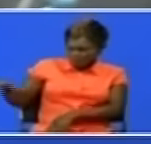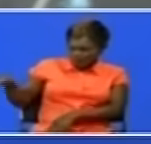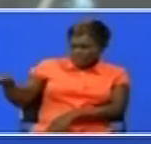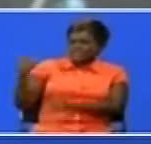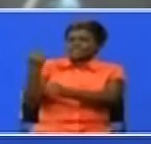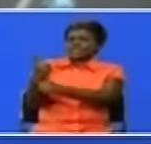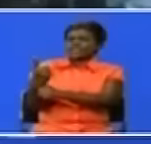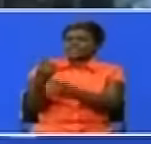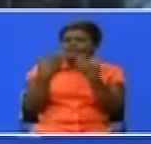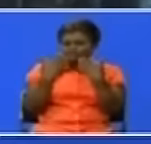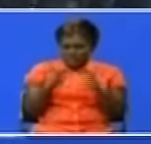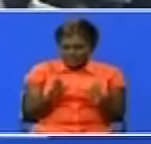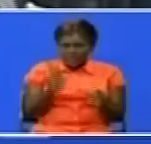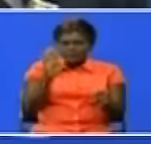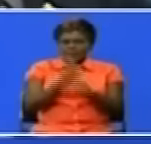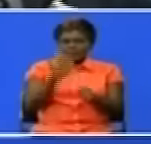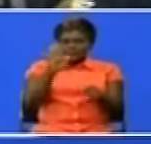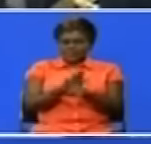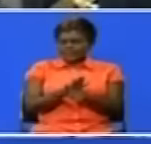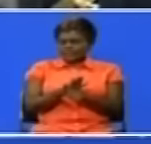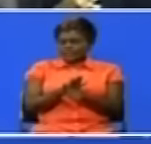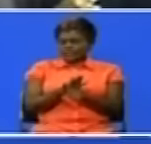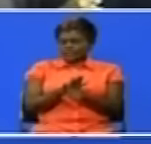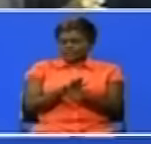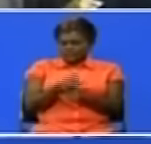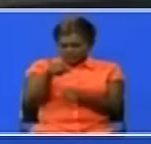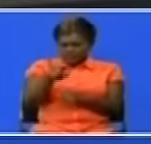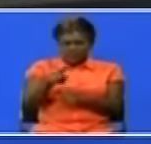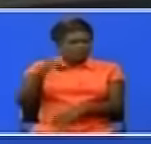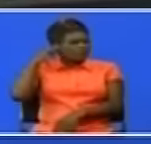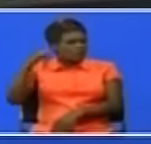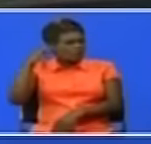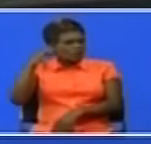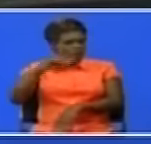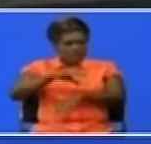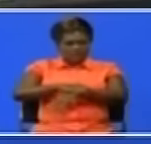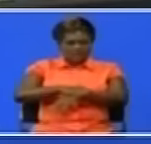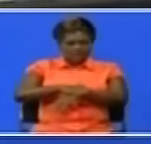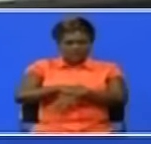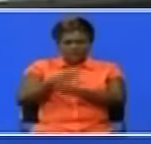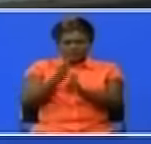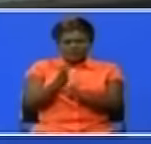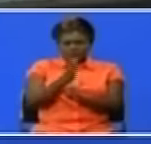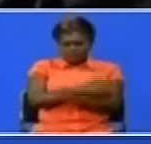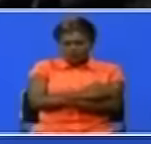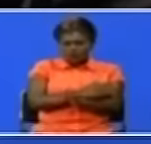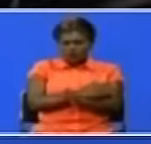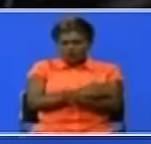alfajiri. Watangazaji vile vile watawafahamisha wasikilizaji kwamba wanapigiwa simu na kituo cha redio kabla ya kuwekwa